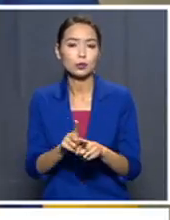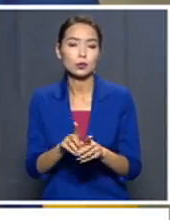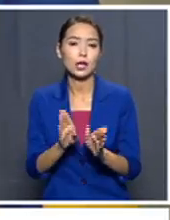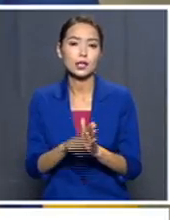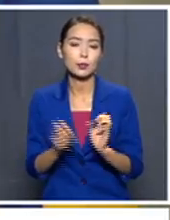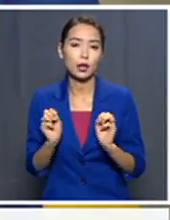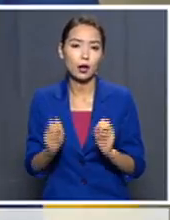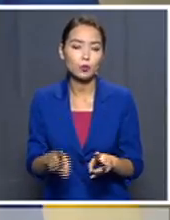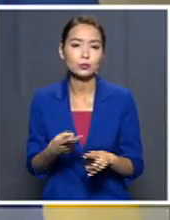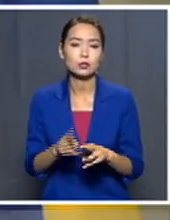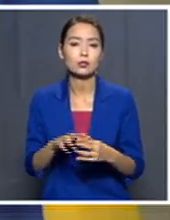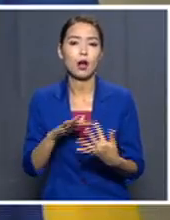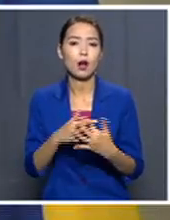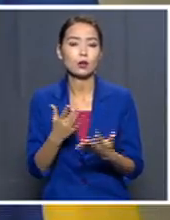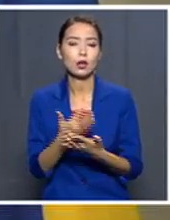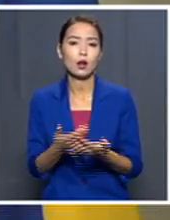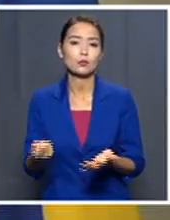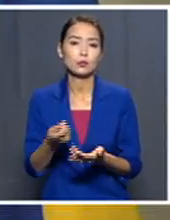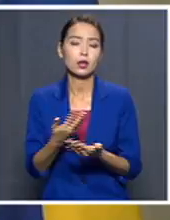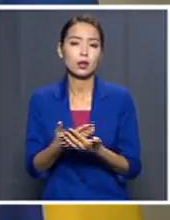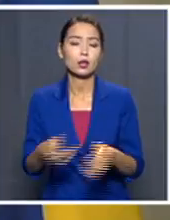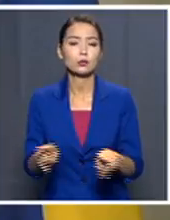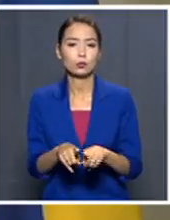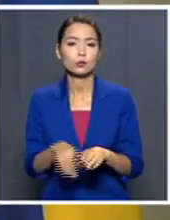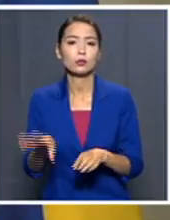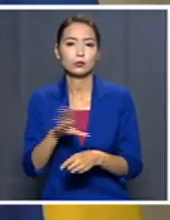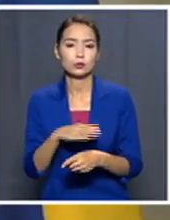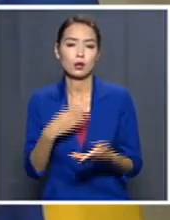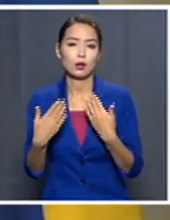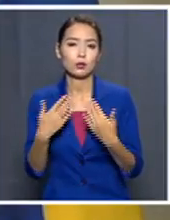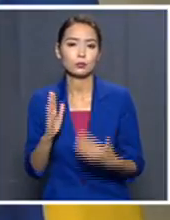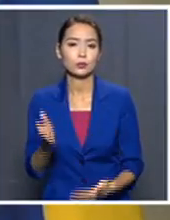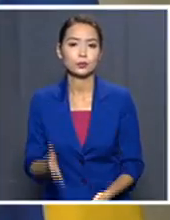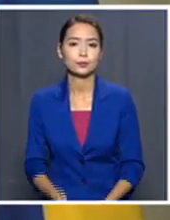ауыл шаруашылығы салаларындағы байланыстың ауқымын кеңейтпекпіз.